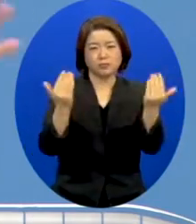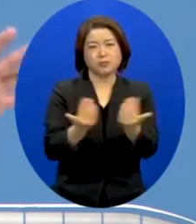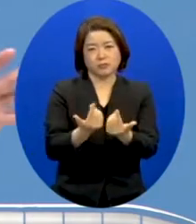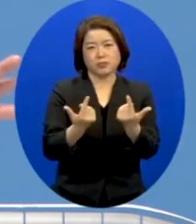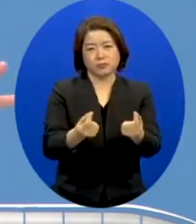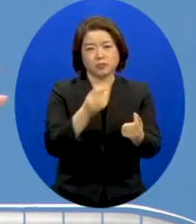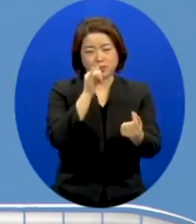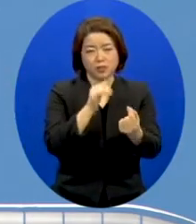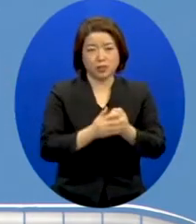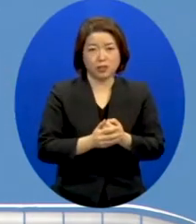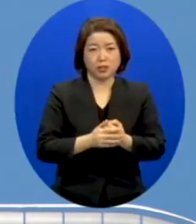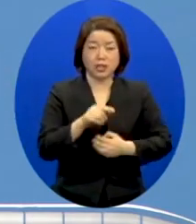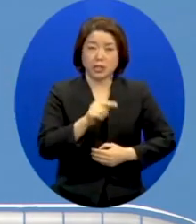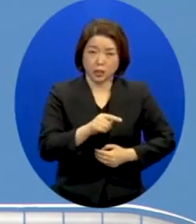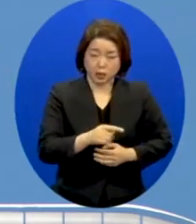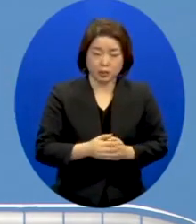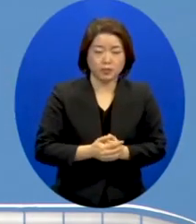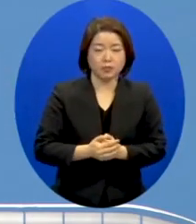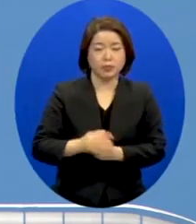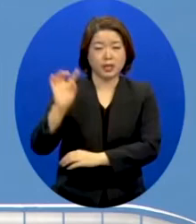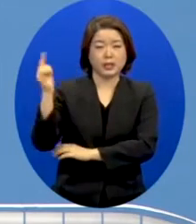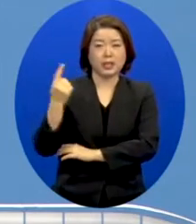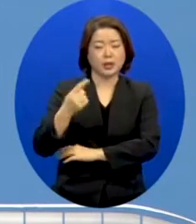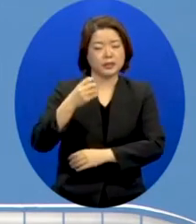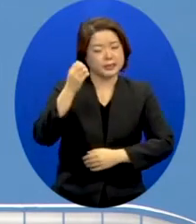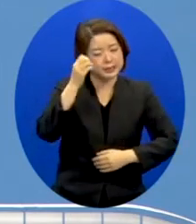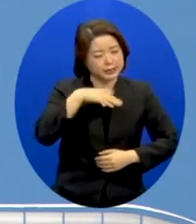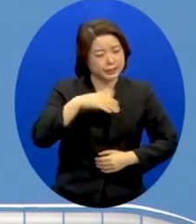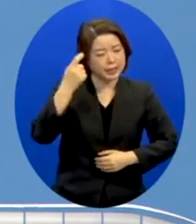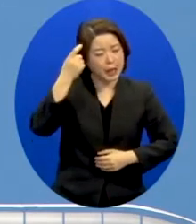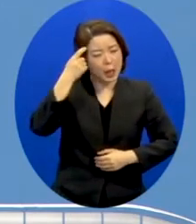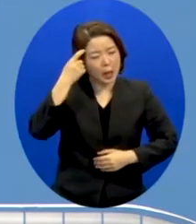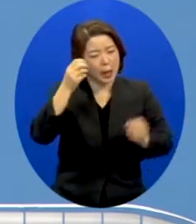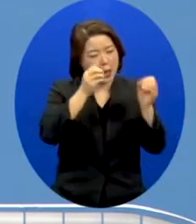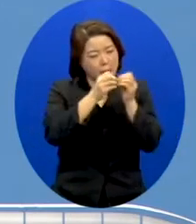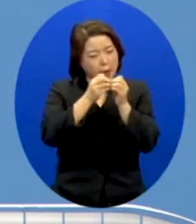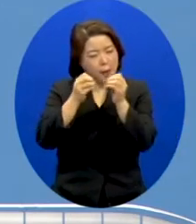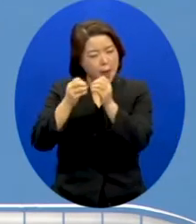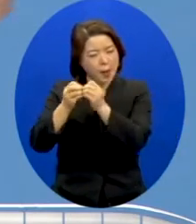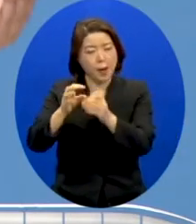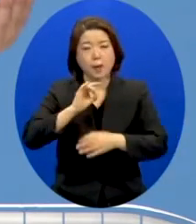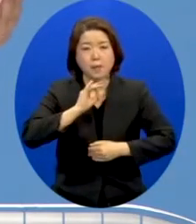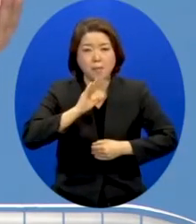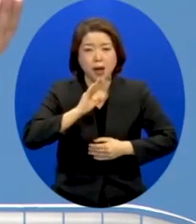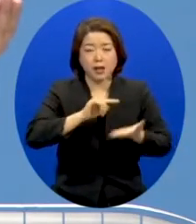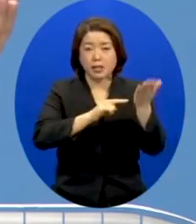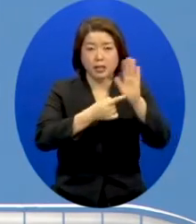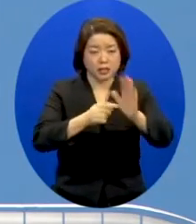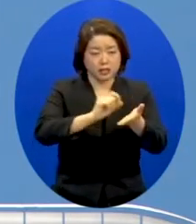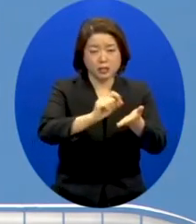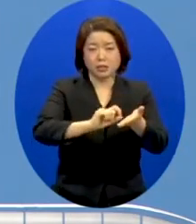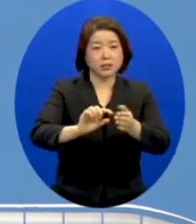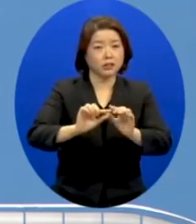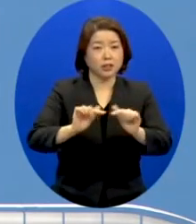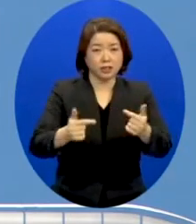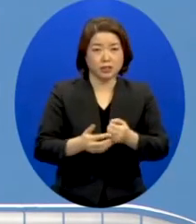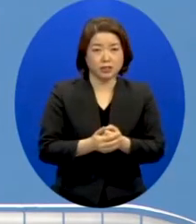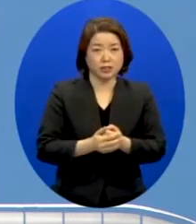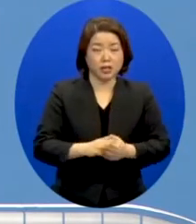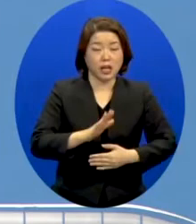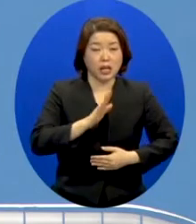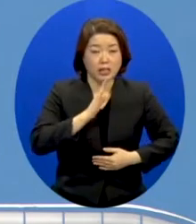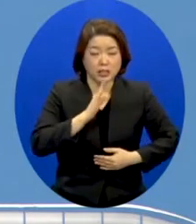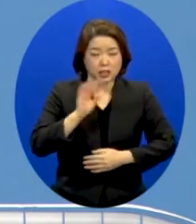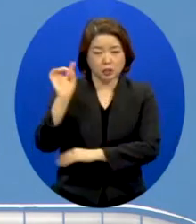모든 내용은 다윗이 그 절 시적인 상상력으로 문학적인 표현으로 한게 아닙니다 실제로 다시 그렇게